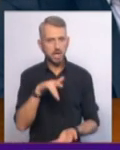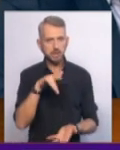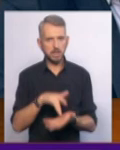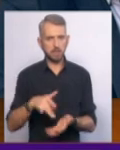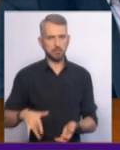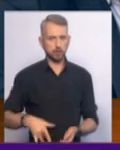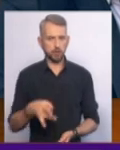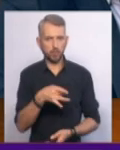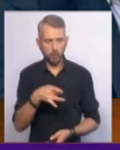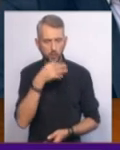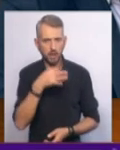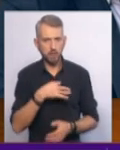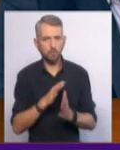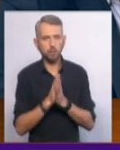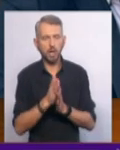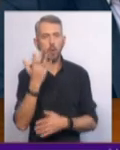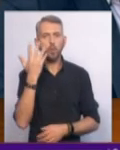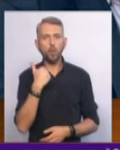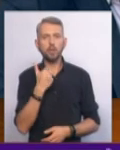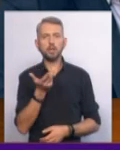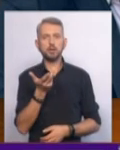Печерського району. Скажіть, будь ласка, коли...